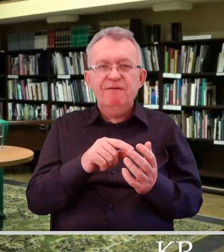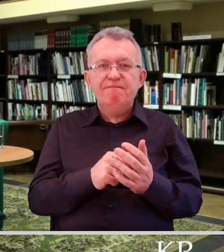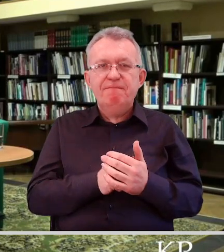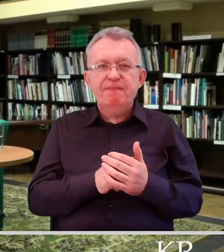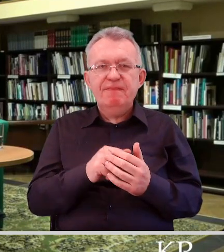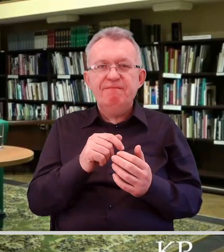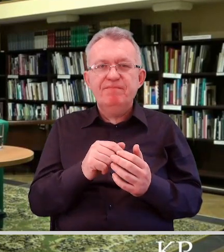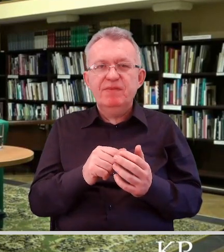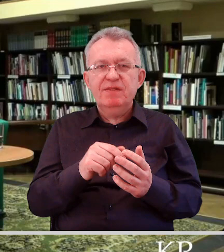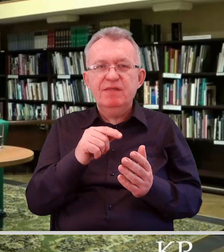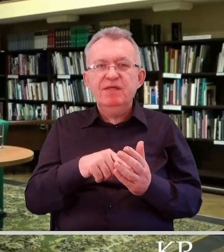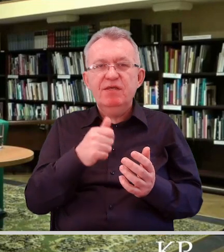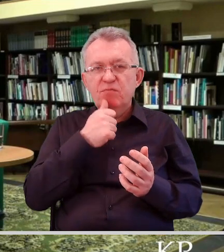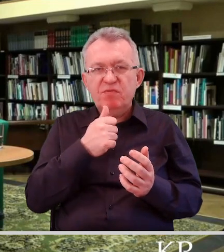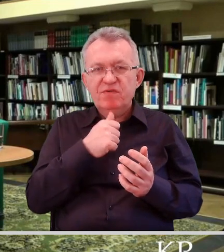wspomniałam, próbowałyśmy